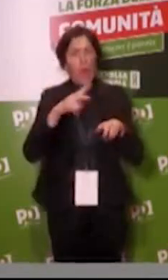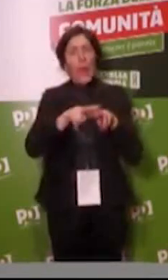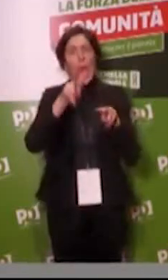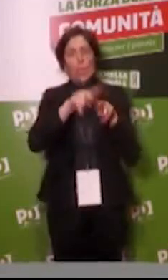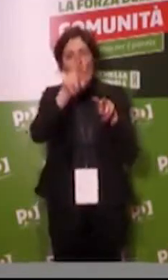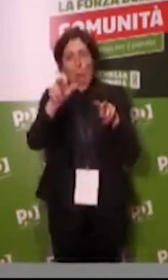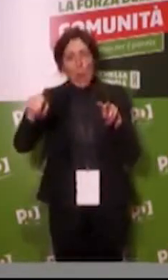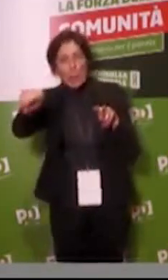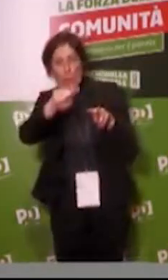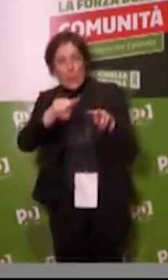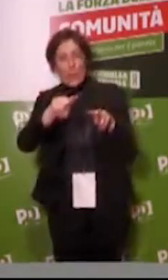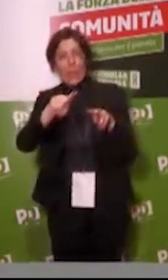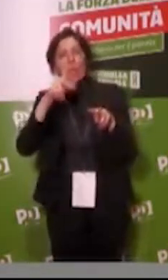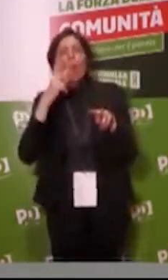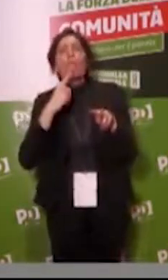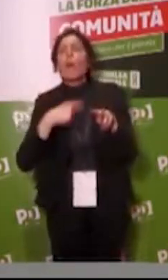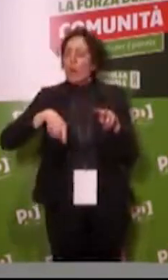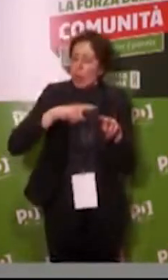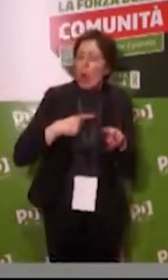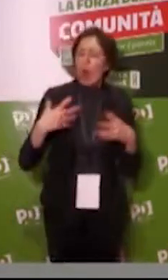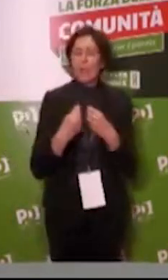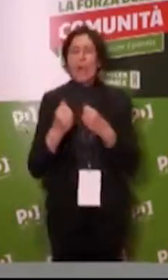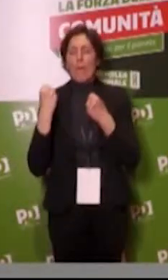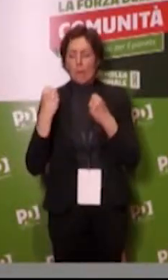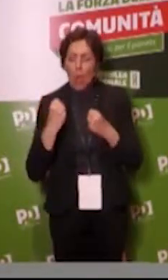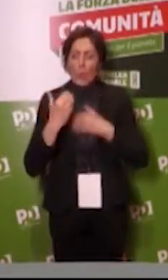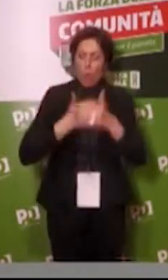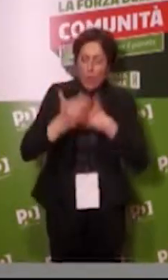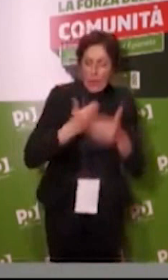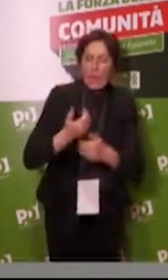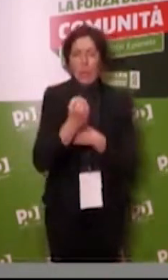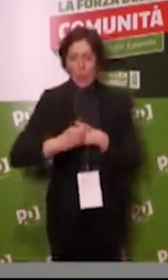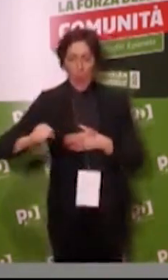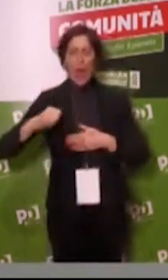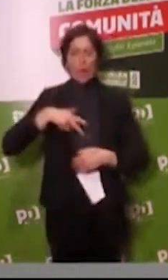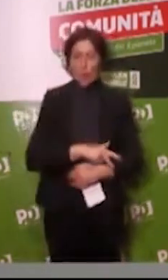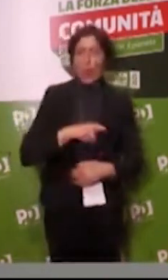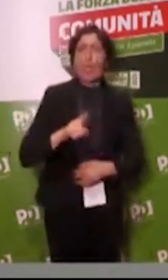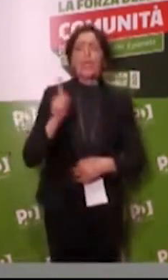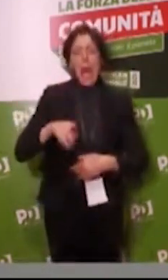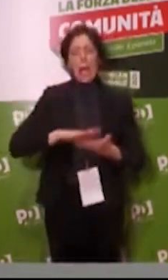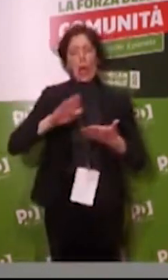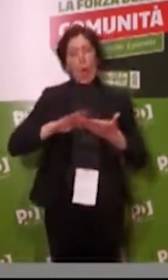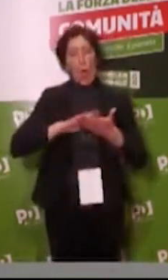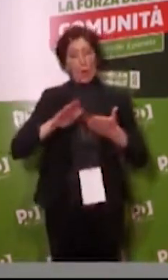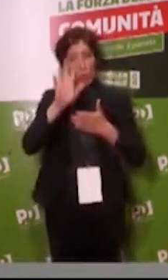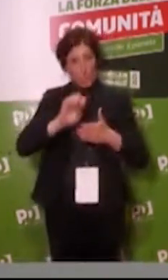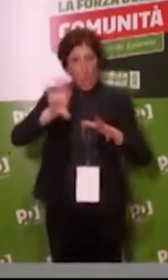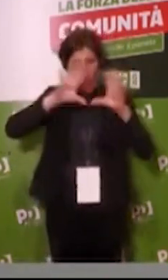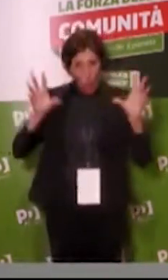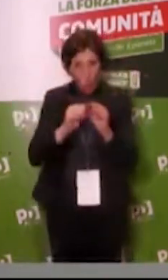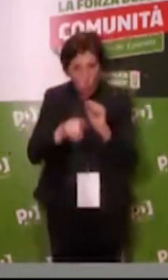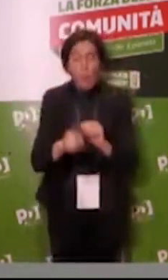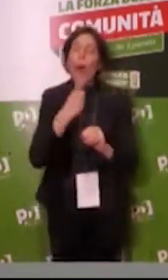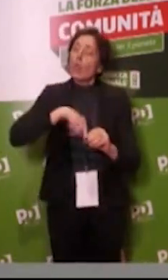e cerchiamo anche noi insieme alle altre forze Socialiste progressiste democratiche anche ecologiste d'Europa di fare ponte